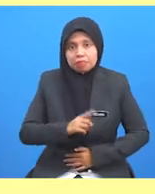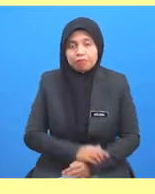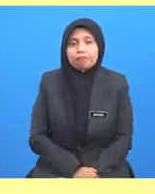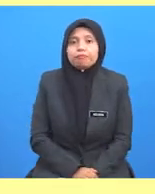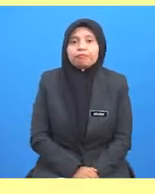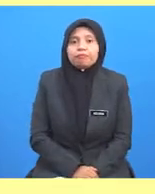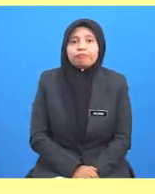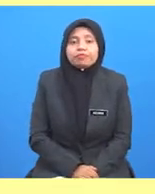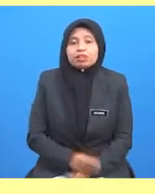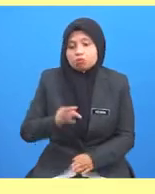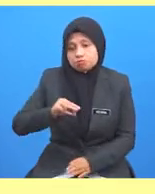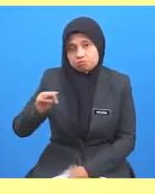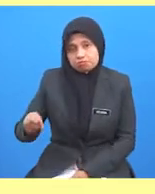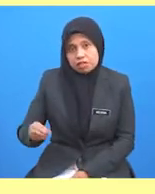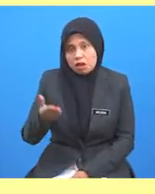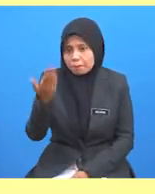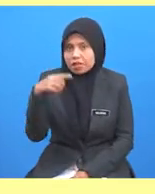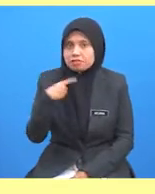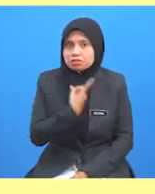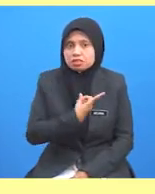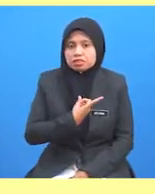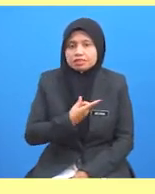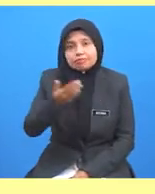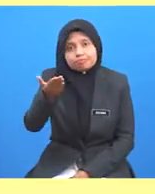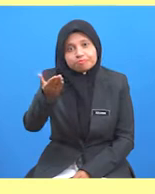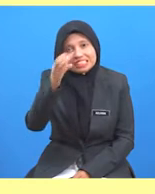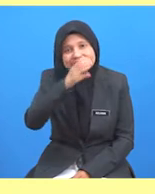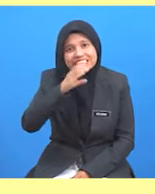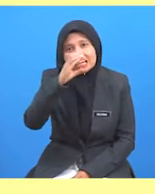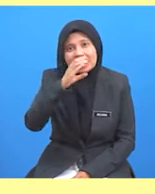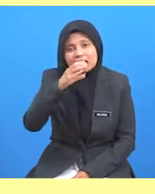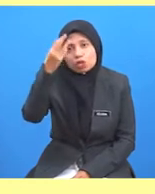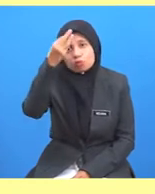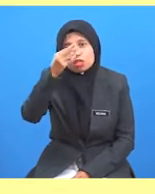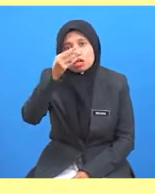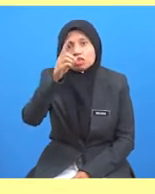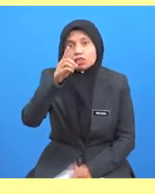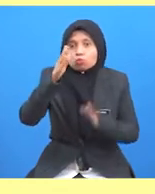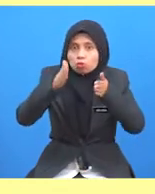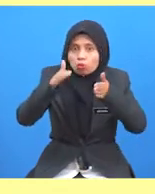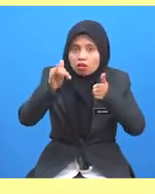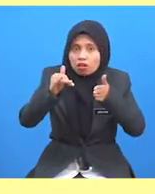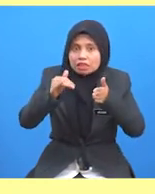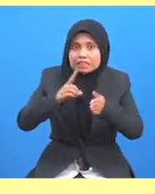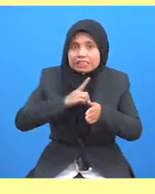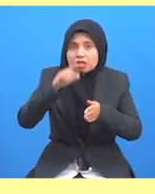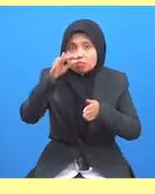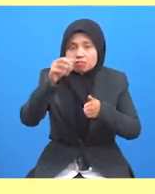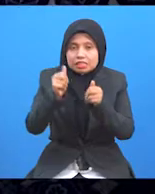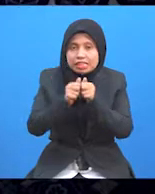Allah yang telah menghidupkan daku selepas mematikan daku, dan kepadanya tempat